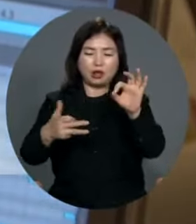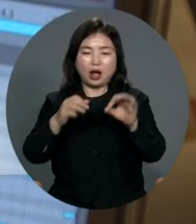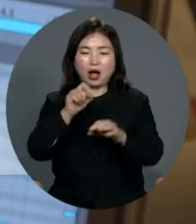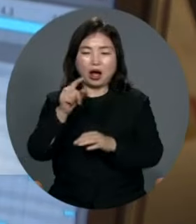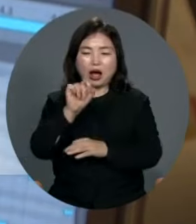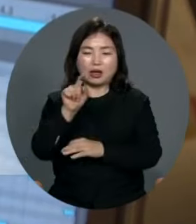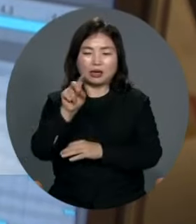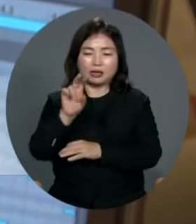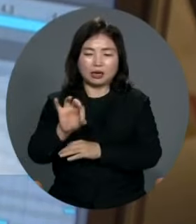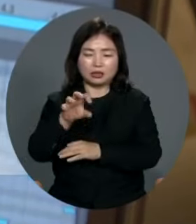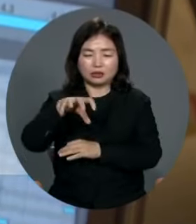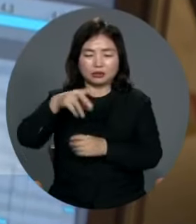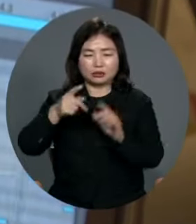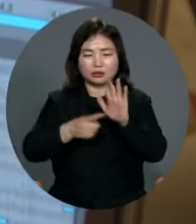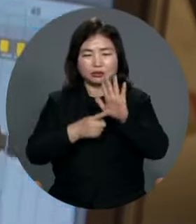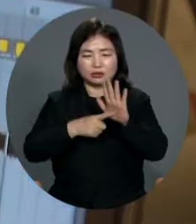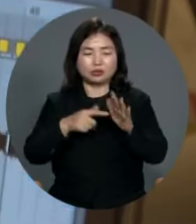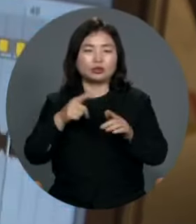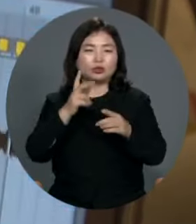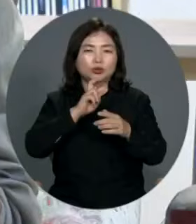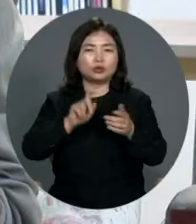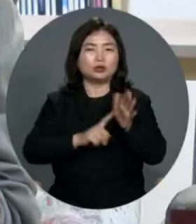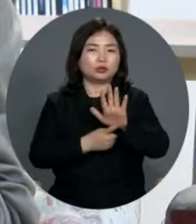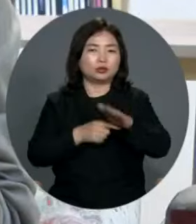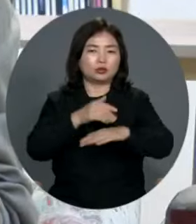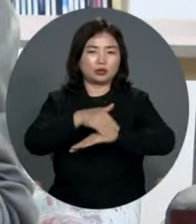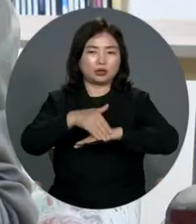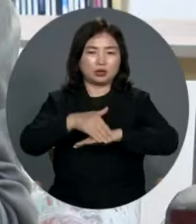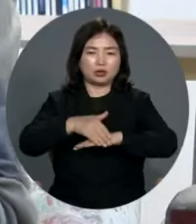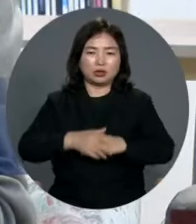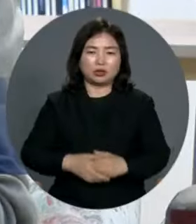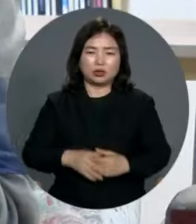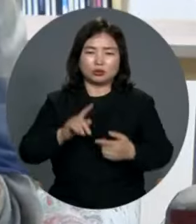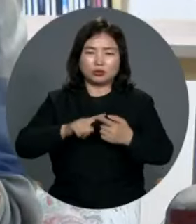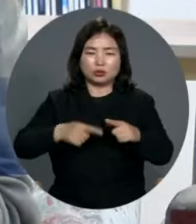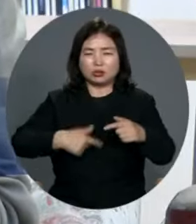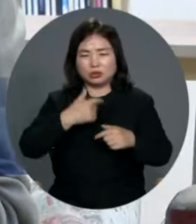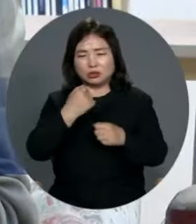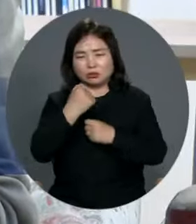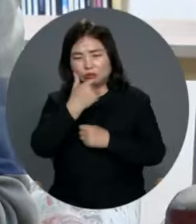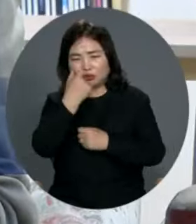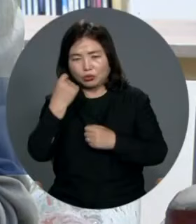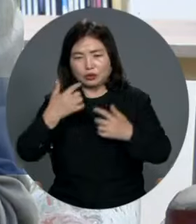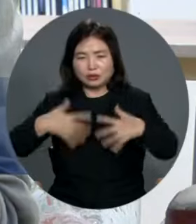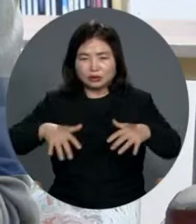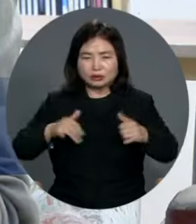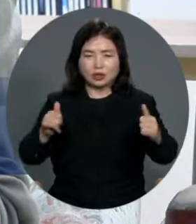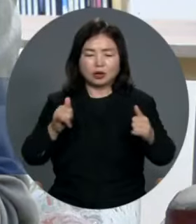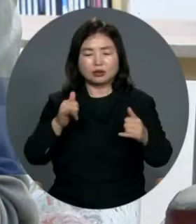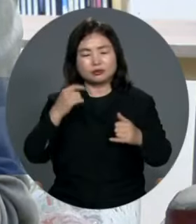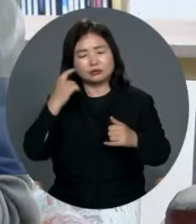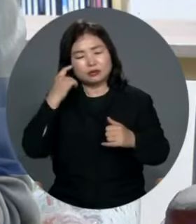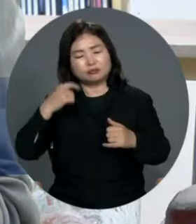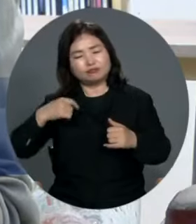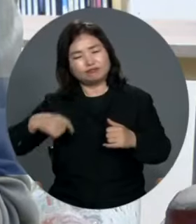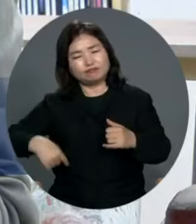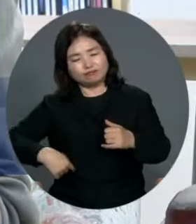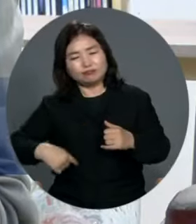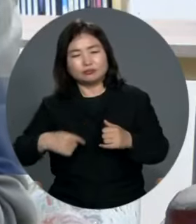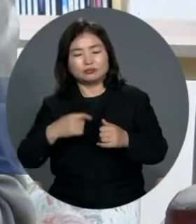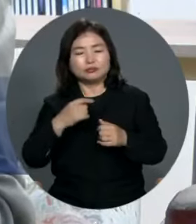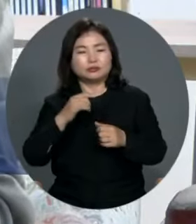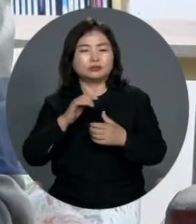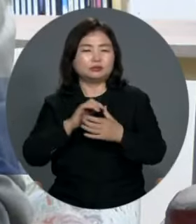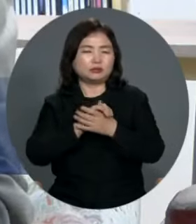아양아트센터에서 전태일 콘서트를 엽니다. 서로 뭔가에 힘이 부족하고 약한 사람들한테 연민의 정을 가지고, 뭐 전태일은